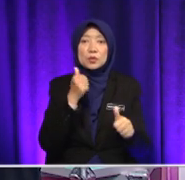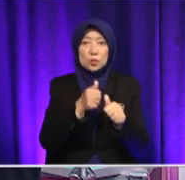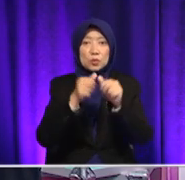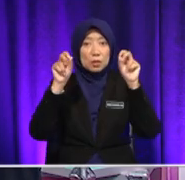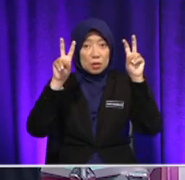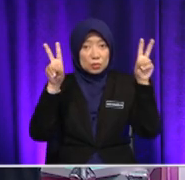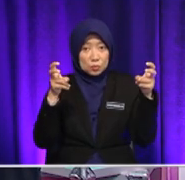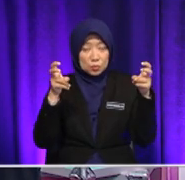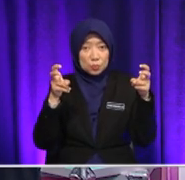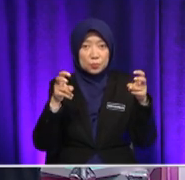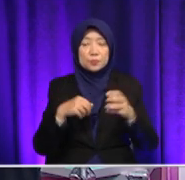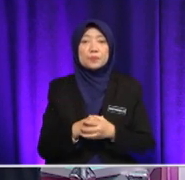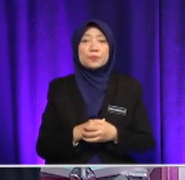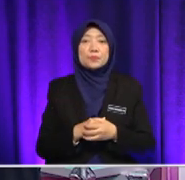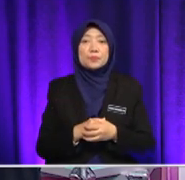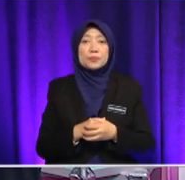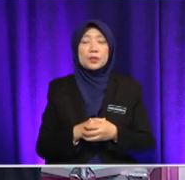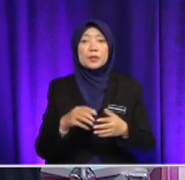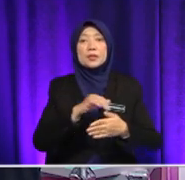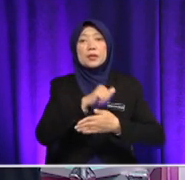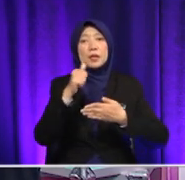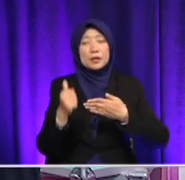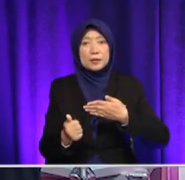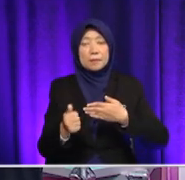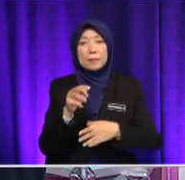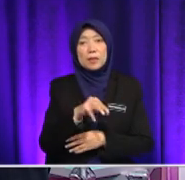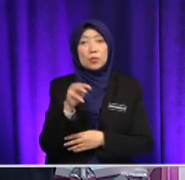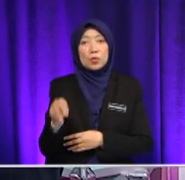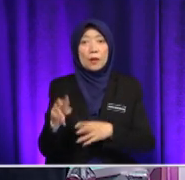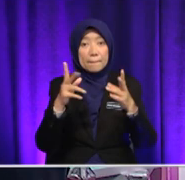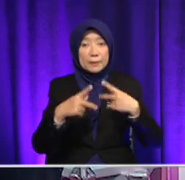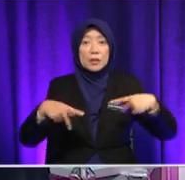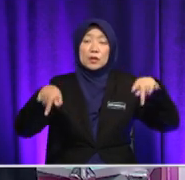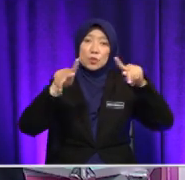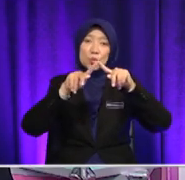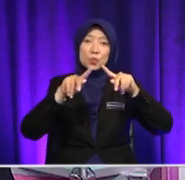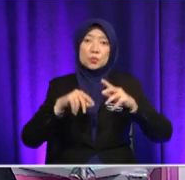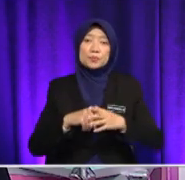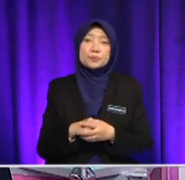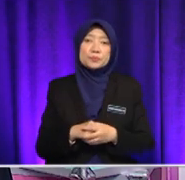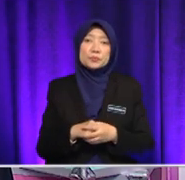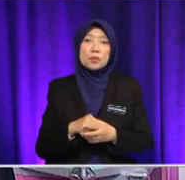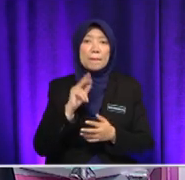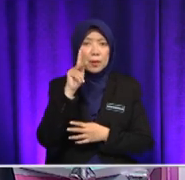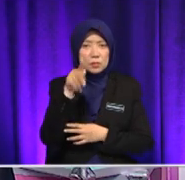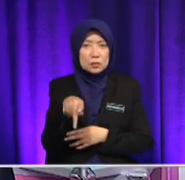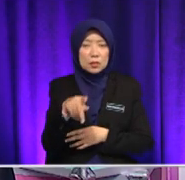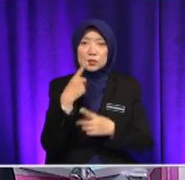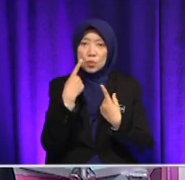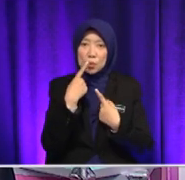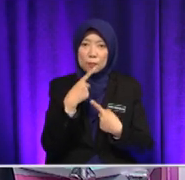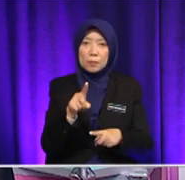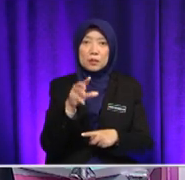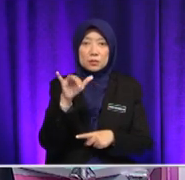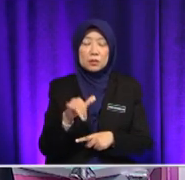diberikan Oke yang yang yang terakhir murid perlulah memastikan jawaban yang